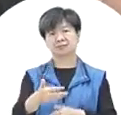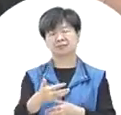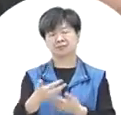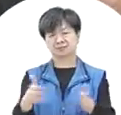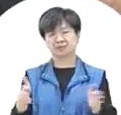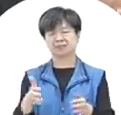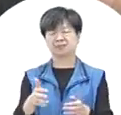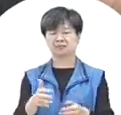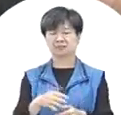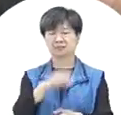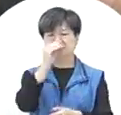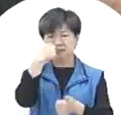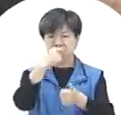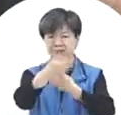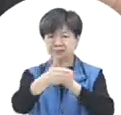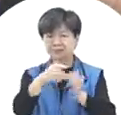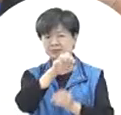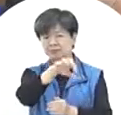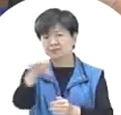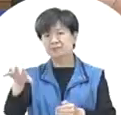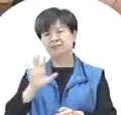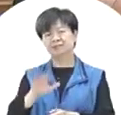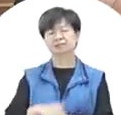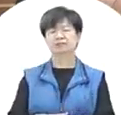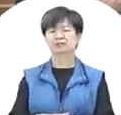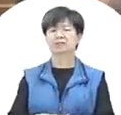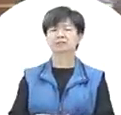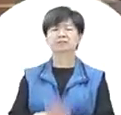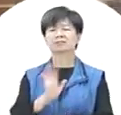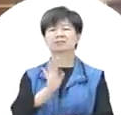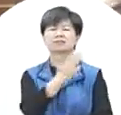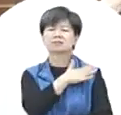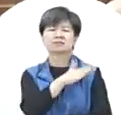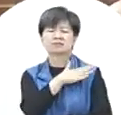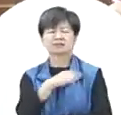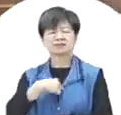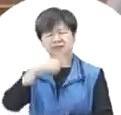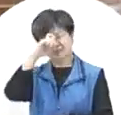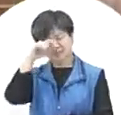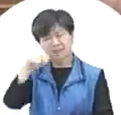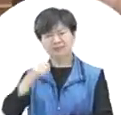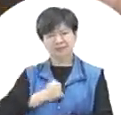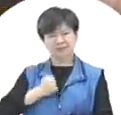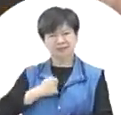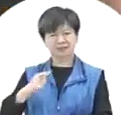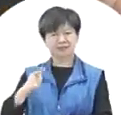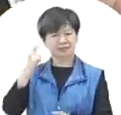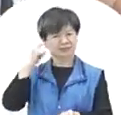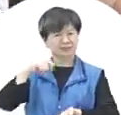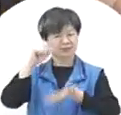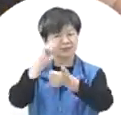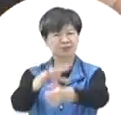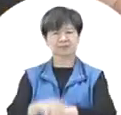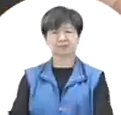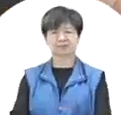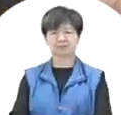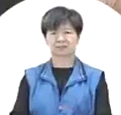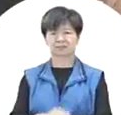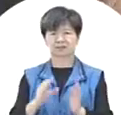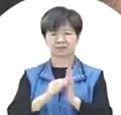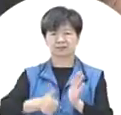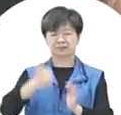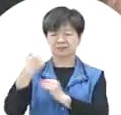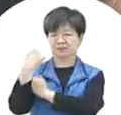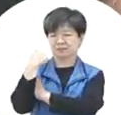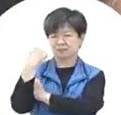那个社长跟局长把我们的建言纳入，好不好？ 好，这个意见很好，我要请那个明文局长把这个意见。 我们努力会来